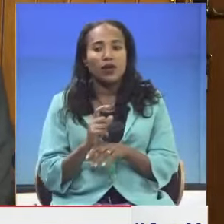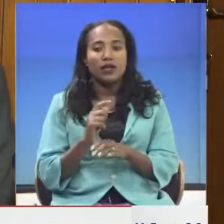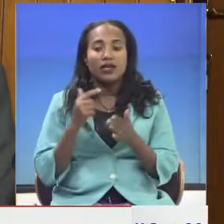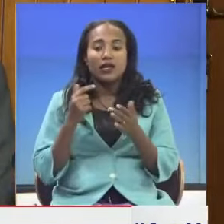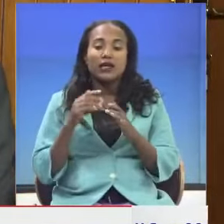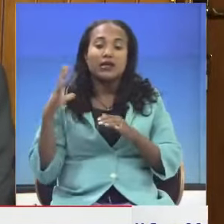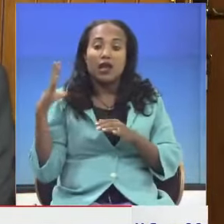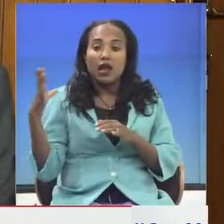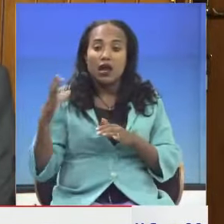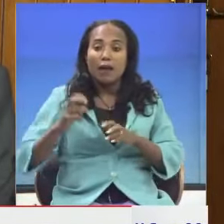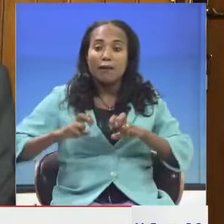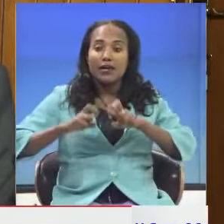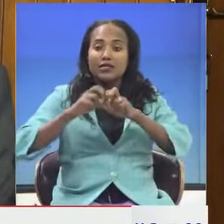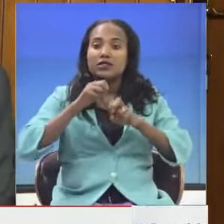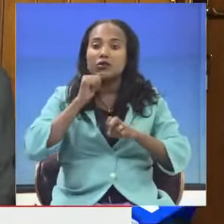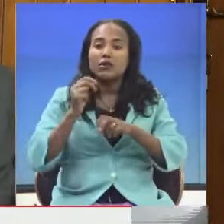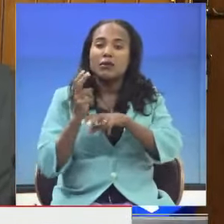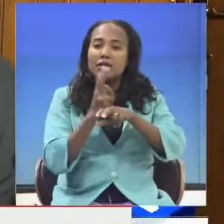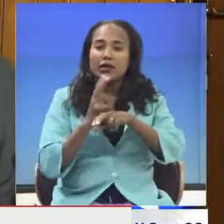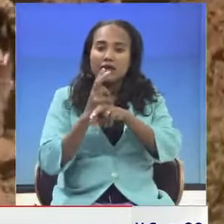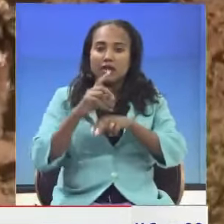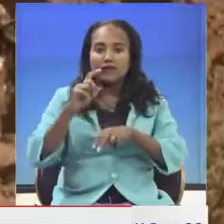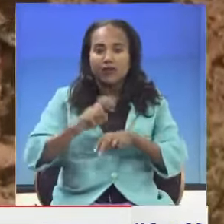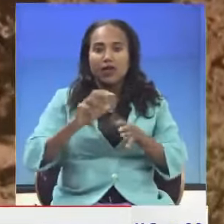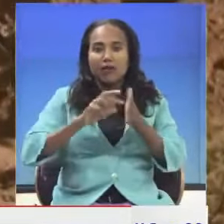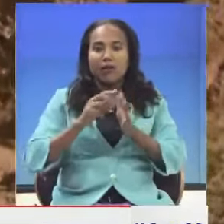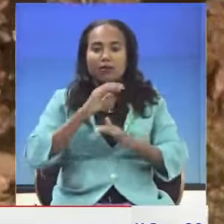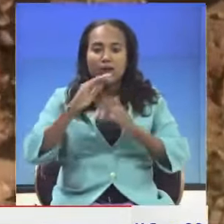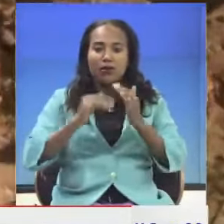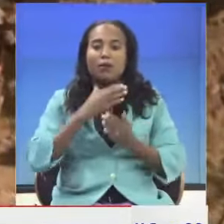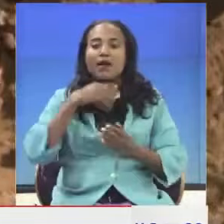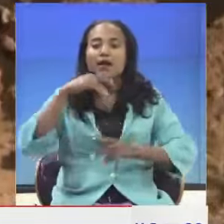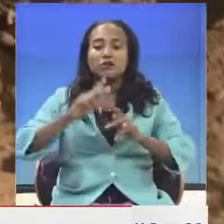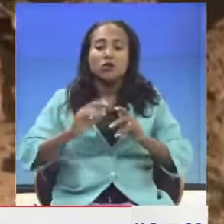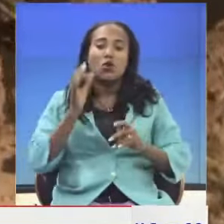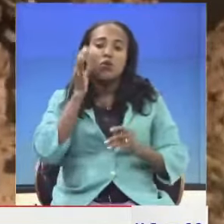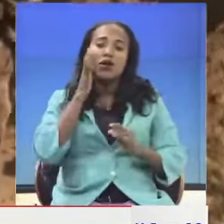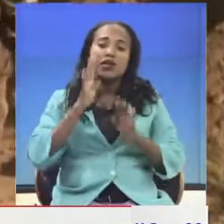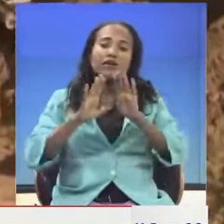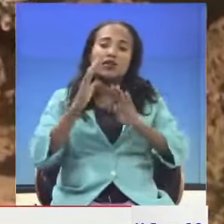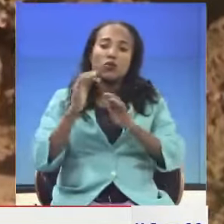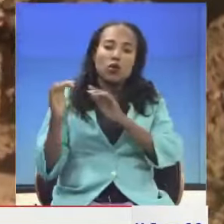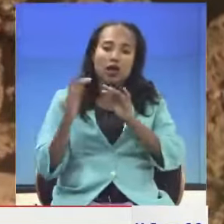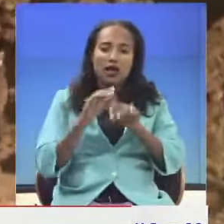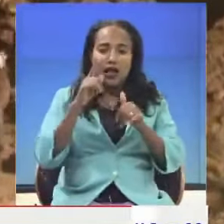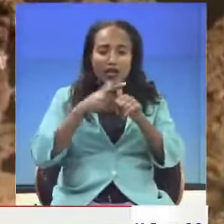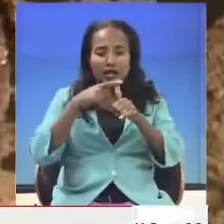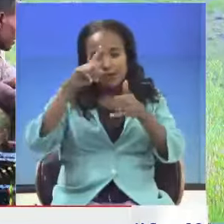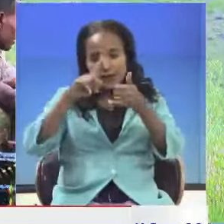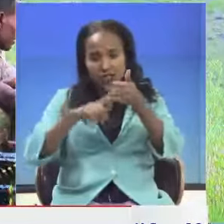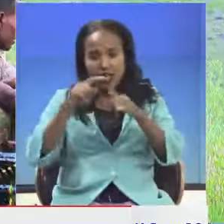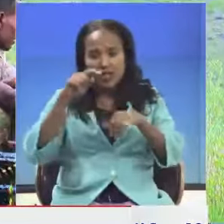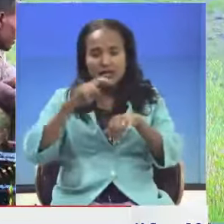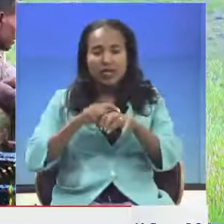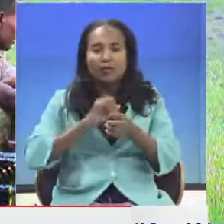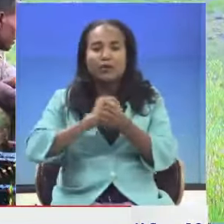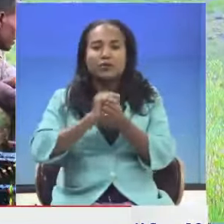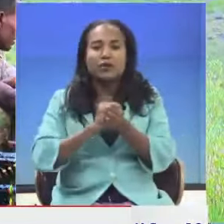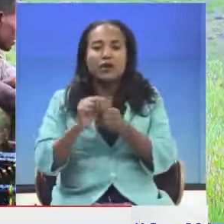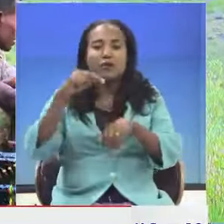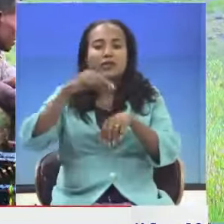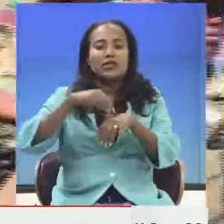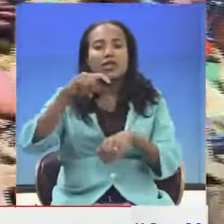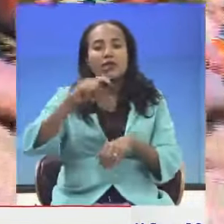ይሆናል። ከተራራ ጋር መጋጨት እንዳይሆን መጠንቀቅ ያስፈልጋል ማለት ነው። መላው የአማራ ህዝብ ወያኔ የከፈተበትን ወረራ ለአንዴና ለመጨረሻ ጊዜ